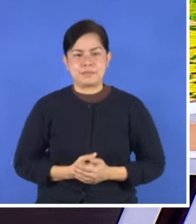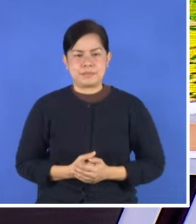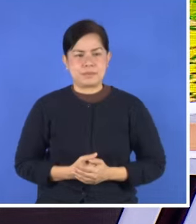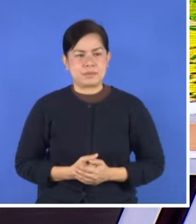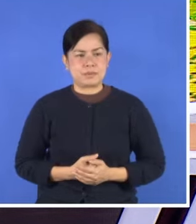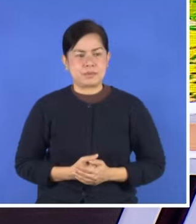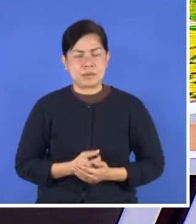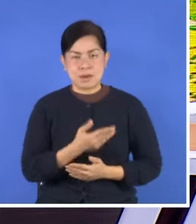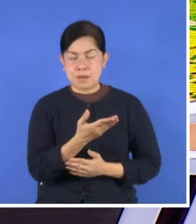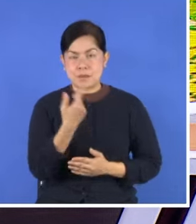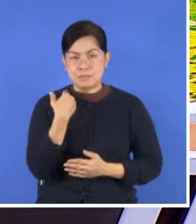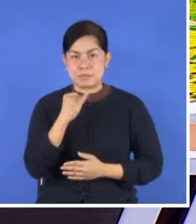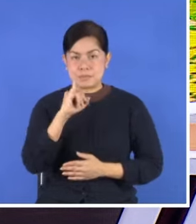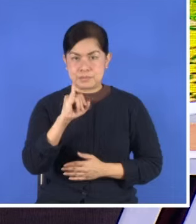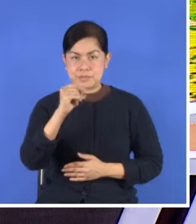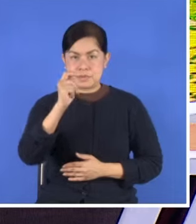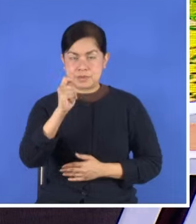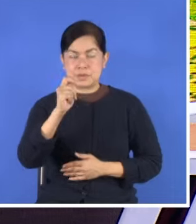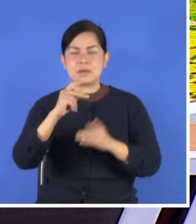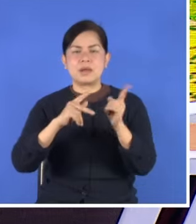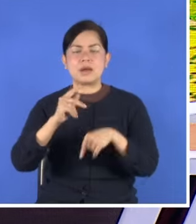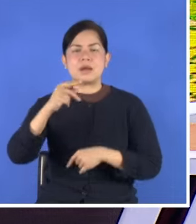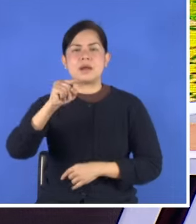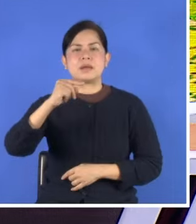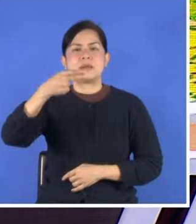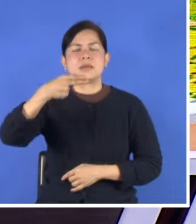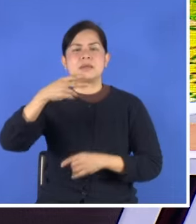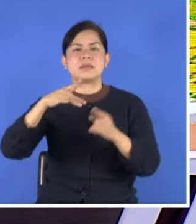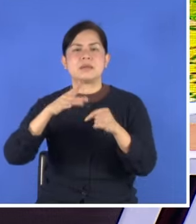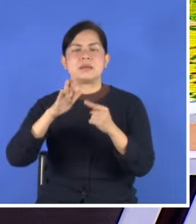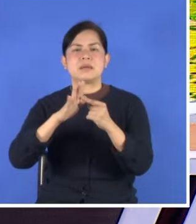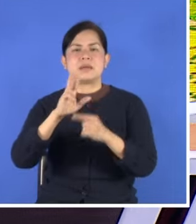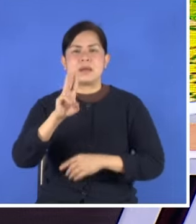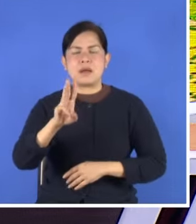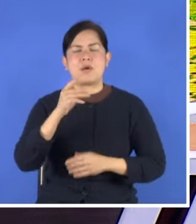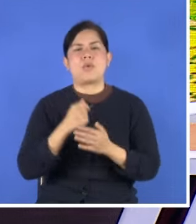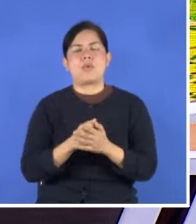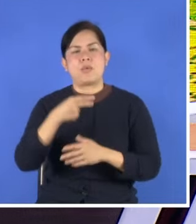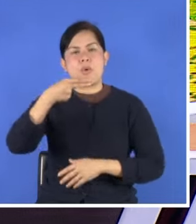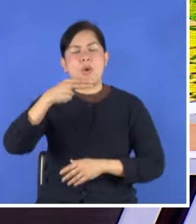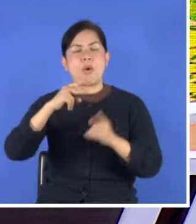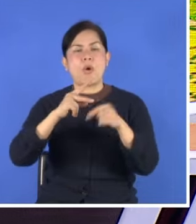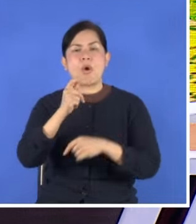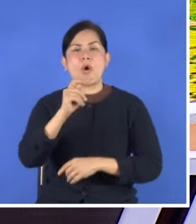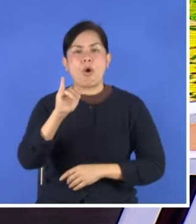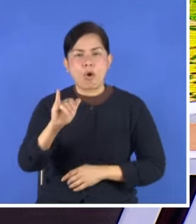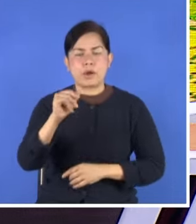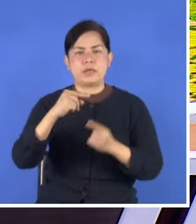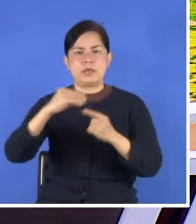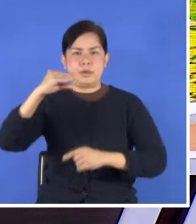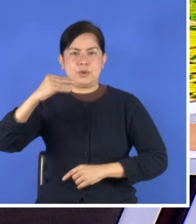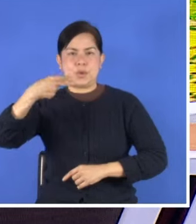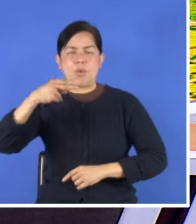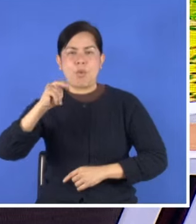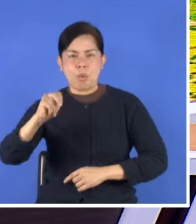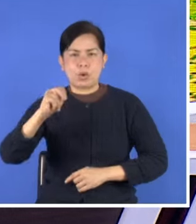คมีมีหลายไอ้นะไอ้หอเนี่ยไอ้ห้าวไอ้ห้อยไอ้โหนเออมีอะไรอีกไอ้